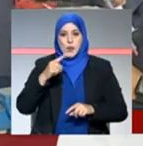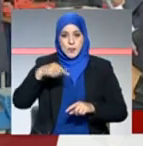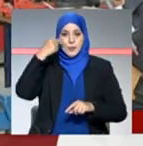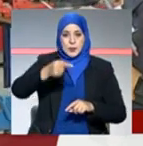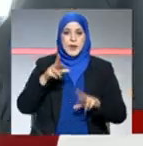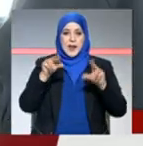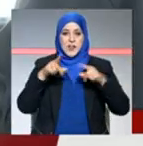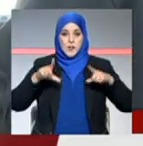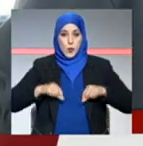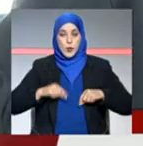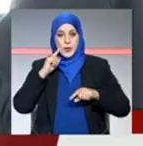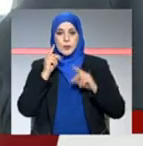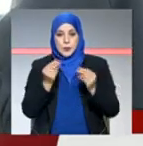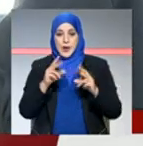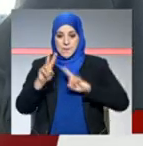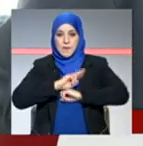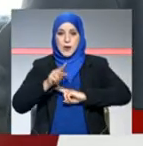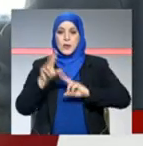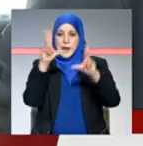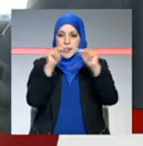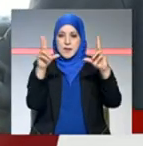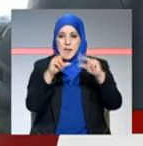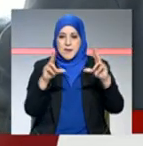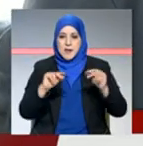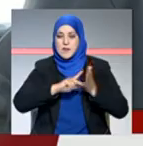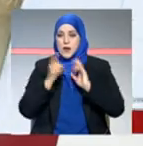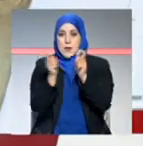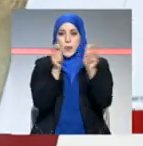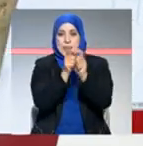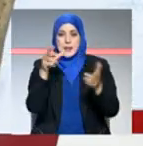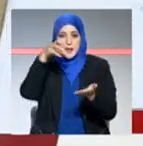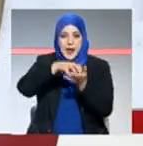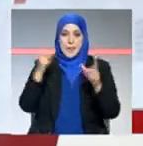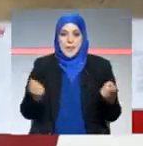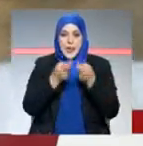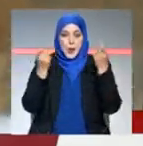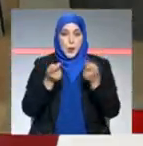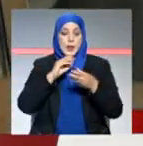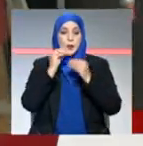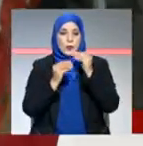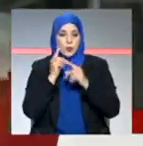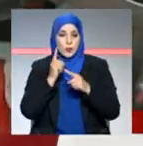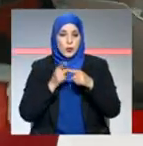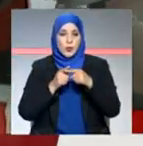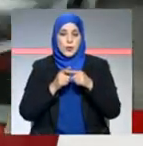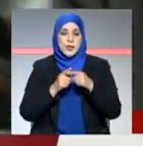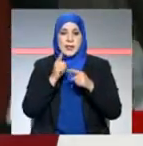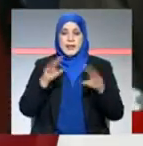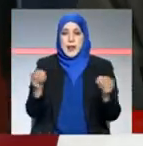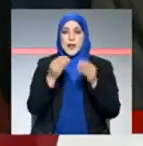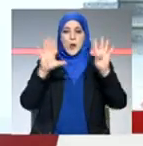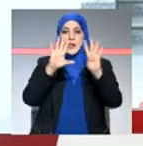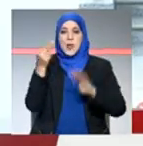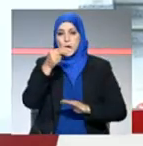أفادت الوزارة أن هذه العطلة ستخصص لتعقيم كافة المؤسسات التكوينية مؤكدة استئناف التكوين في 9 من نوفمبر